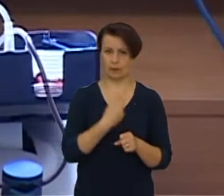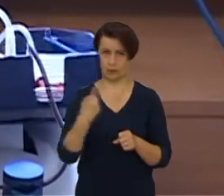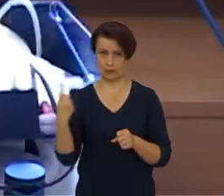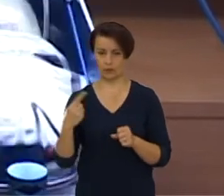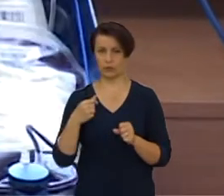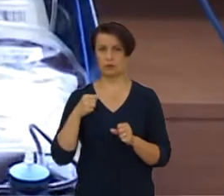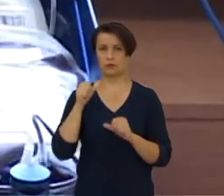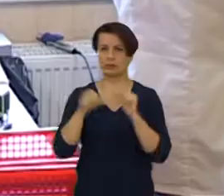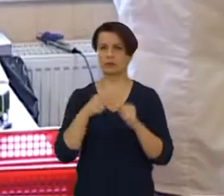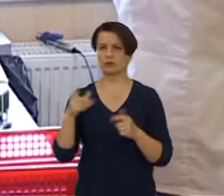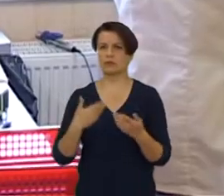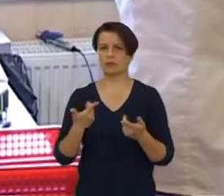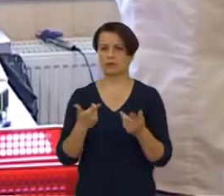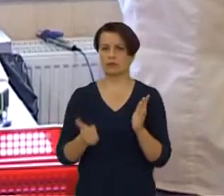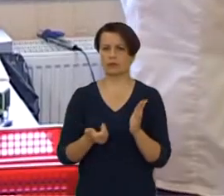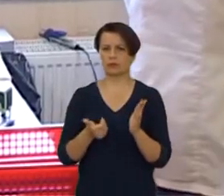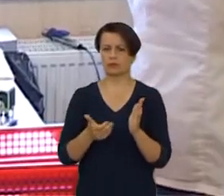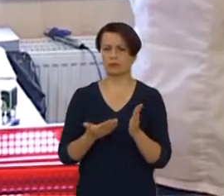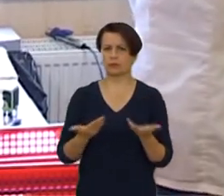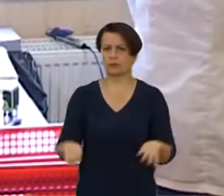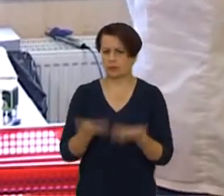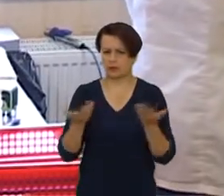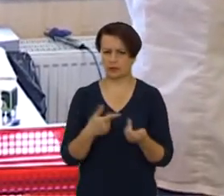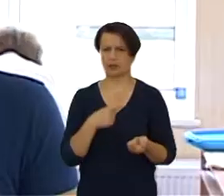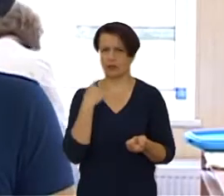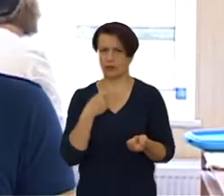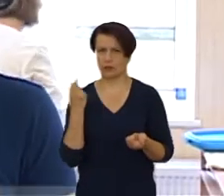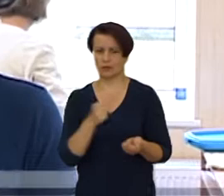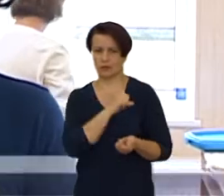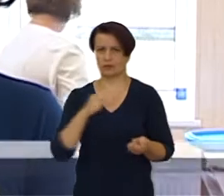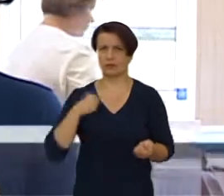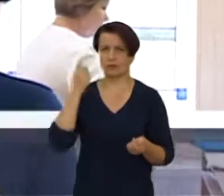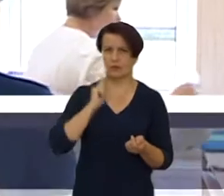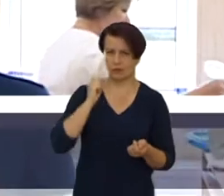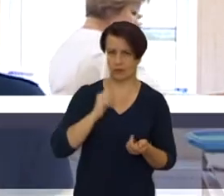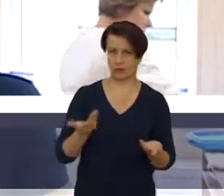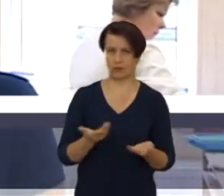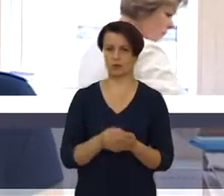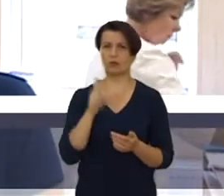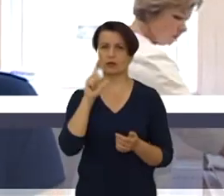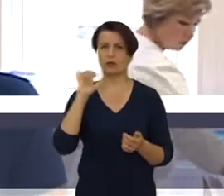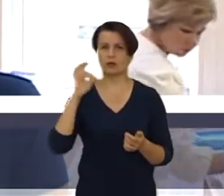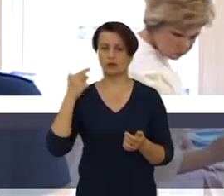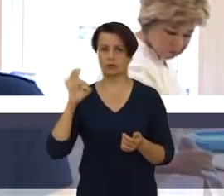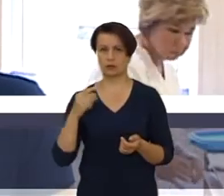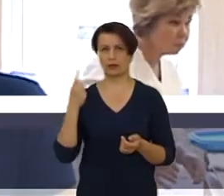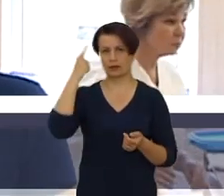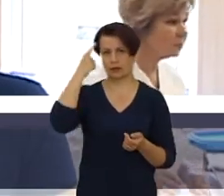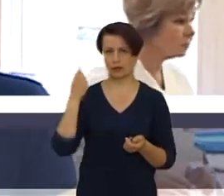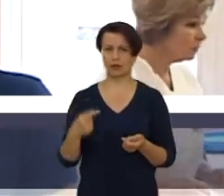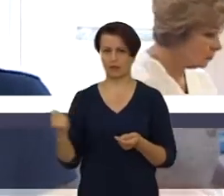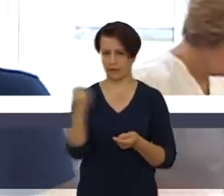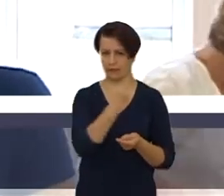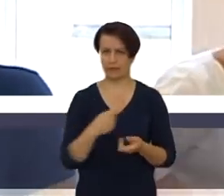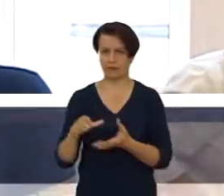gyvavimo metus paskatino dar aktyviau savanoriauti. Aš visų pirma norėčiau pasidžiaugti, kad tarptautinė Lions idėja